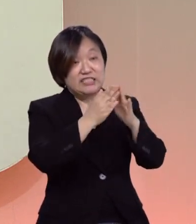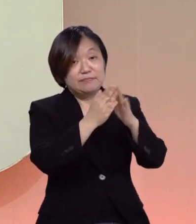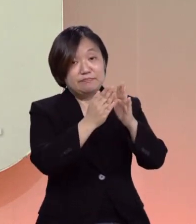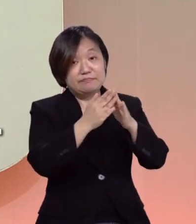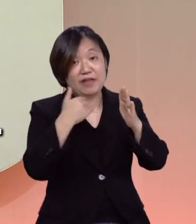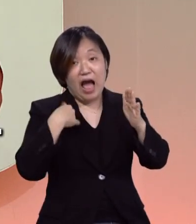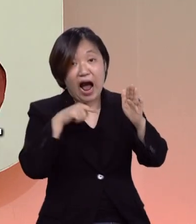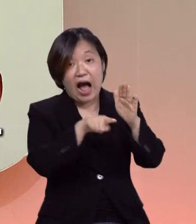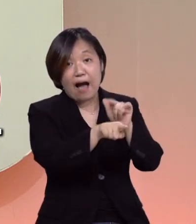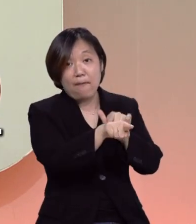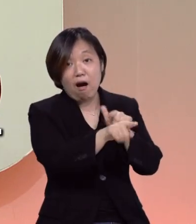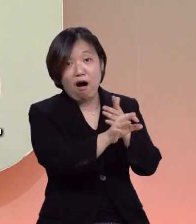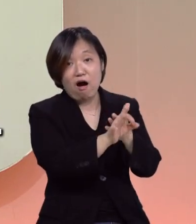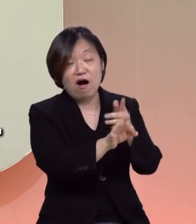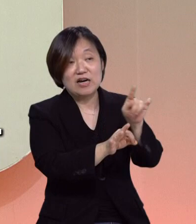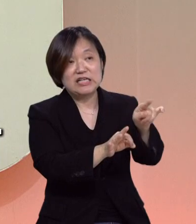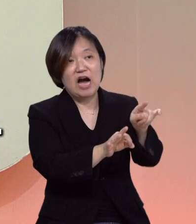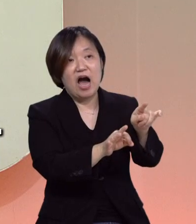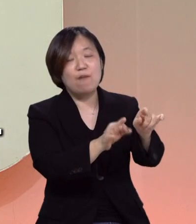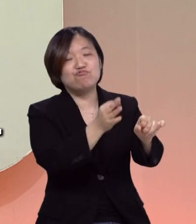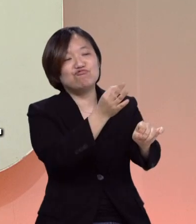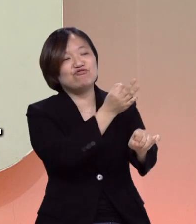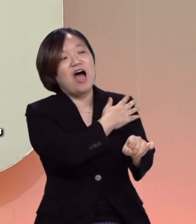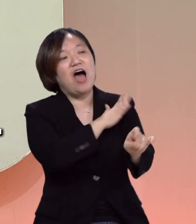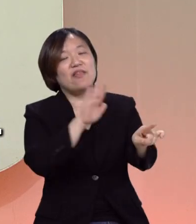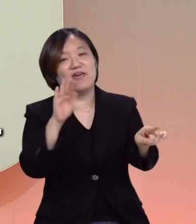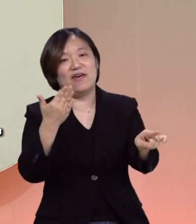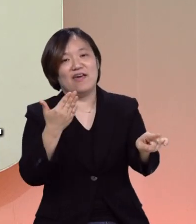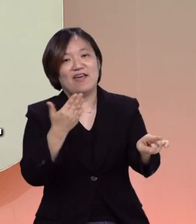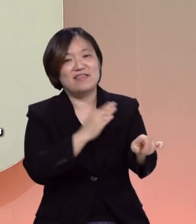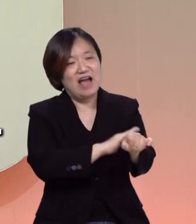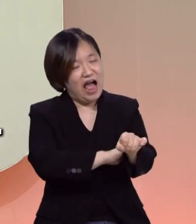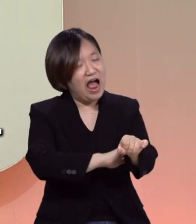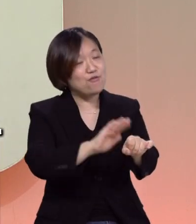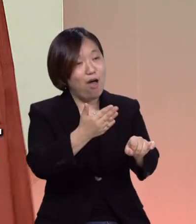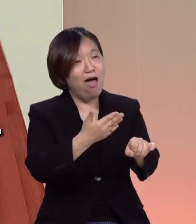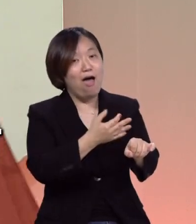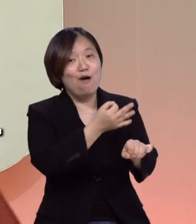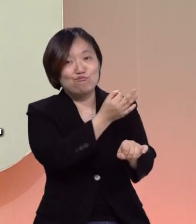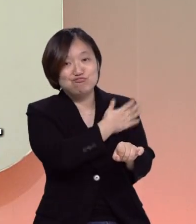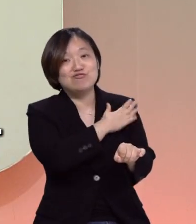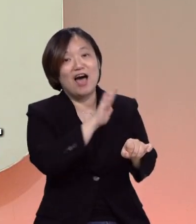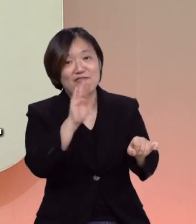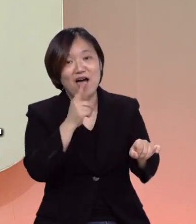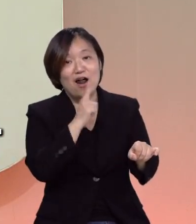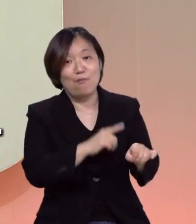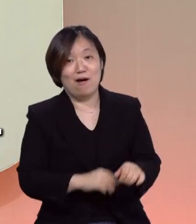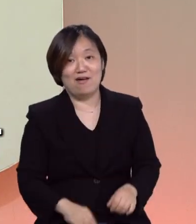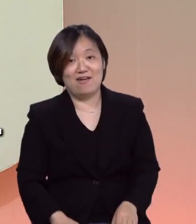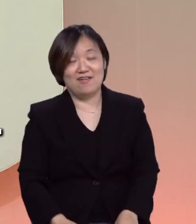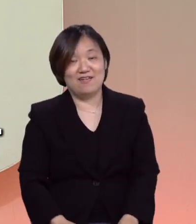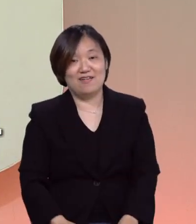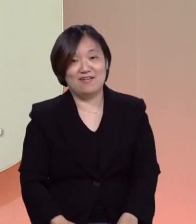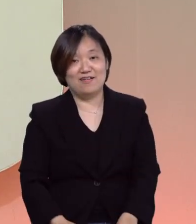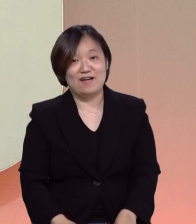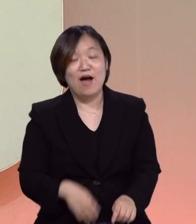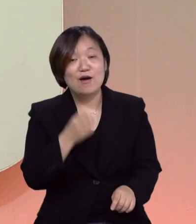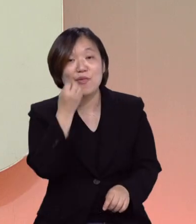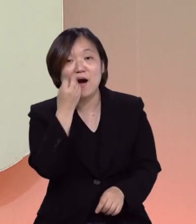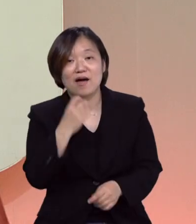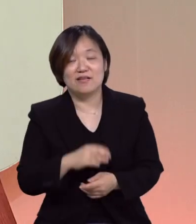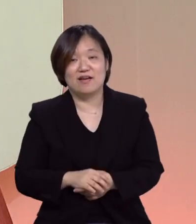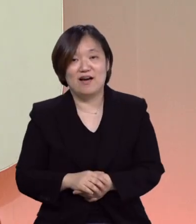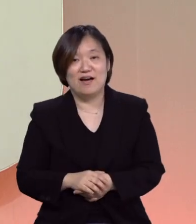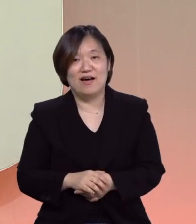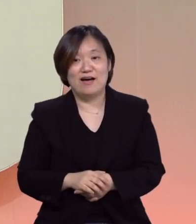그 집이 잘 된대요 아니 그러면 우리 한국의 관광부 장관으로 모시면 세계